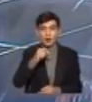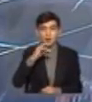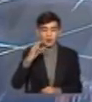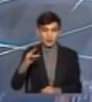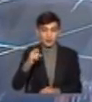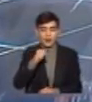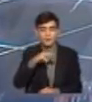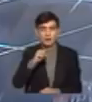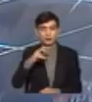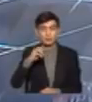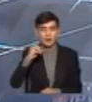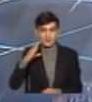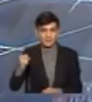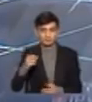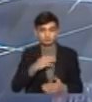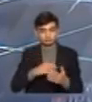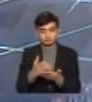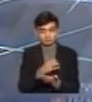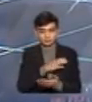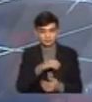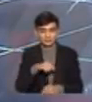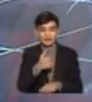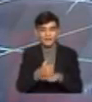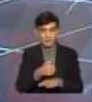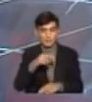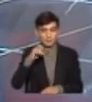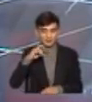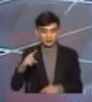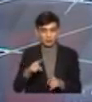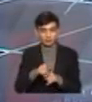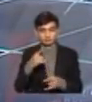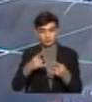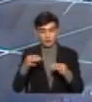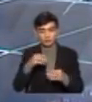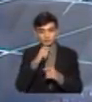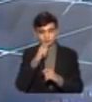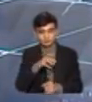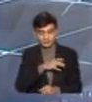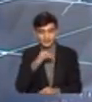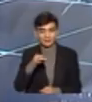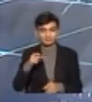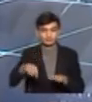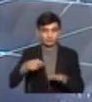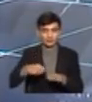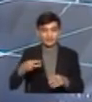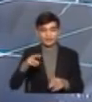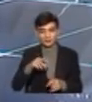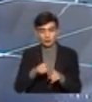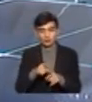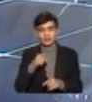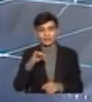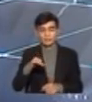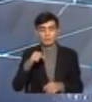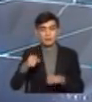Аманбаева болды. Техника дүкеніне берілген сертификатқа тігін машинасын алып үлгерген жүлдеге келгендер редакциямызға сол